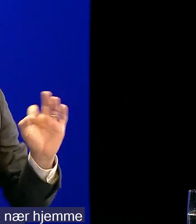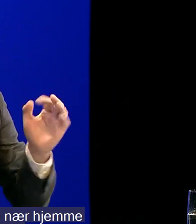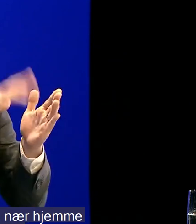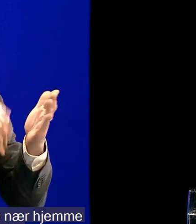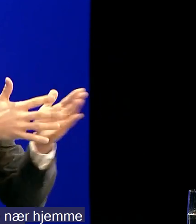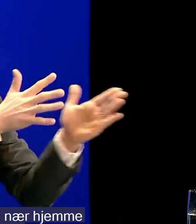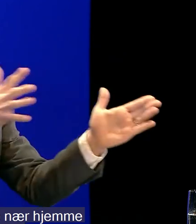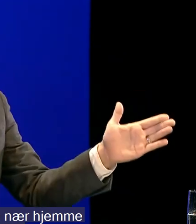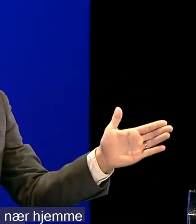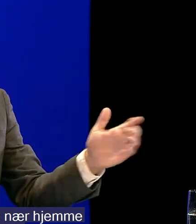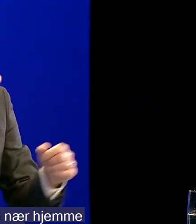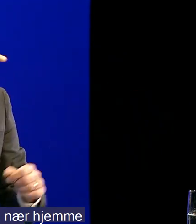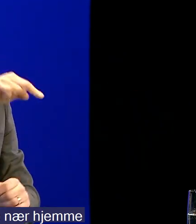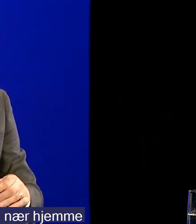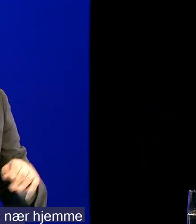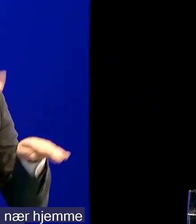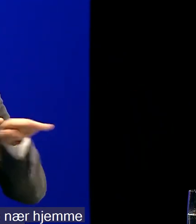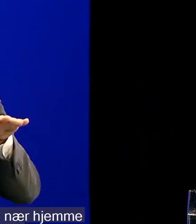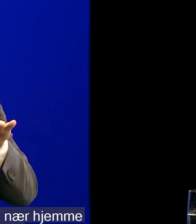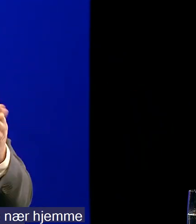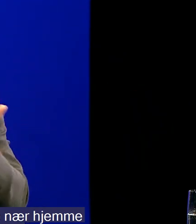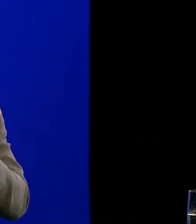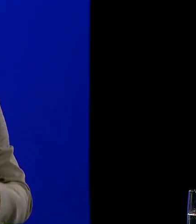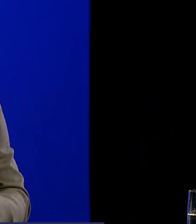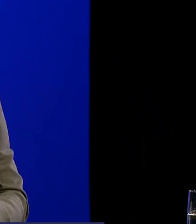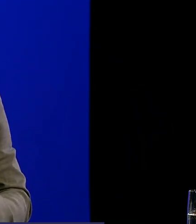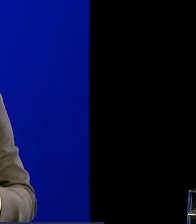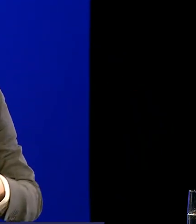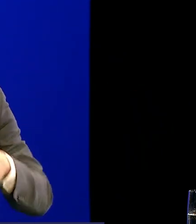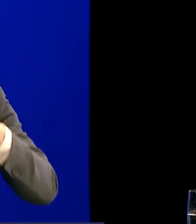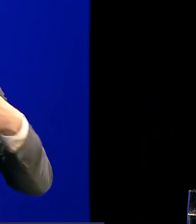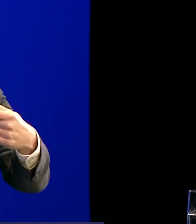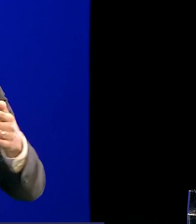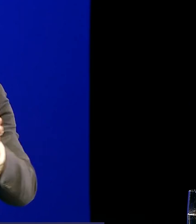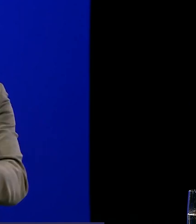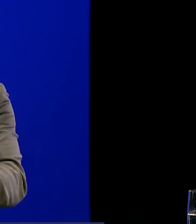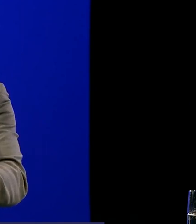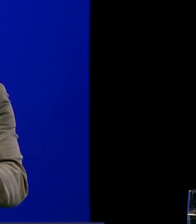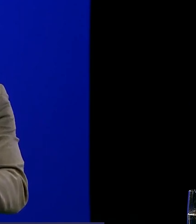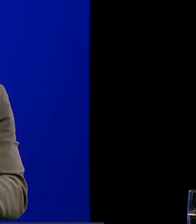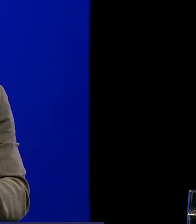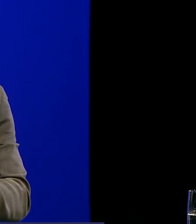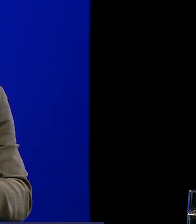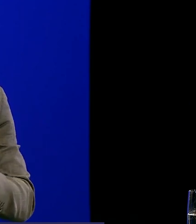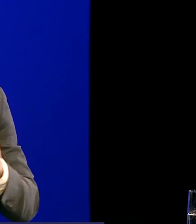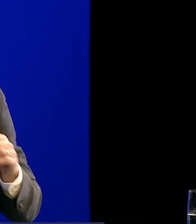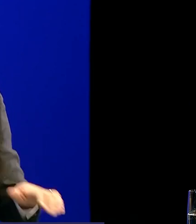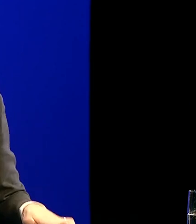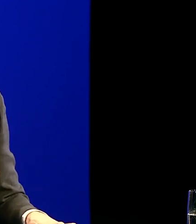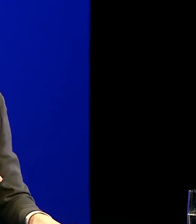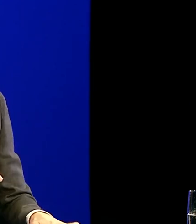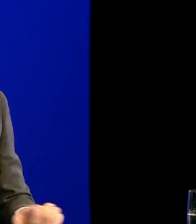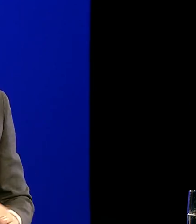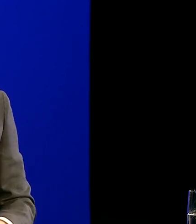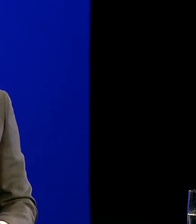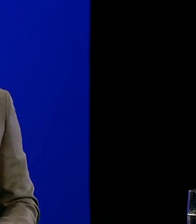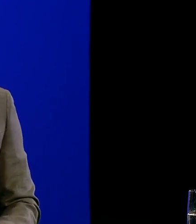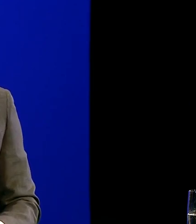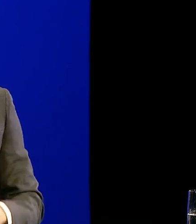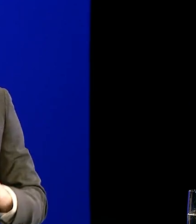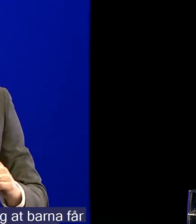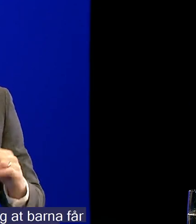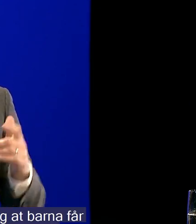nærskolene nær hjemme, og ikke får tilgang til tegnspråk. Og det kan sammenlignes med fornorskningsprosessen.